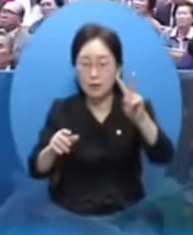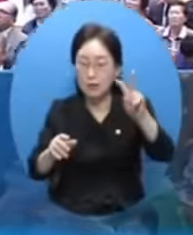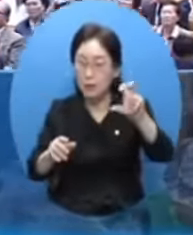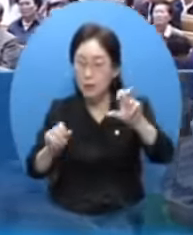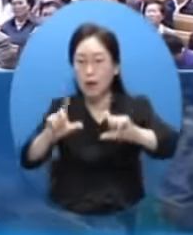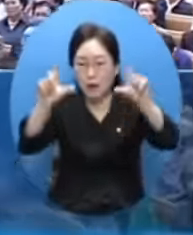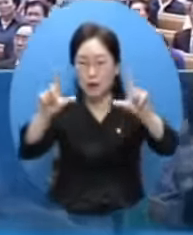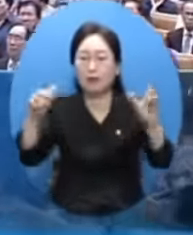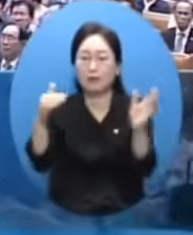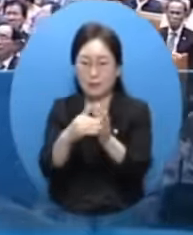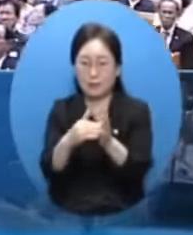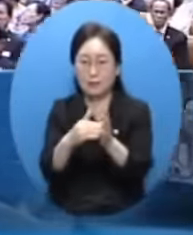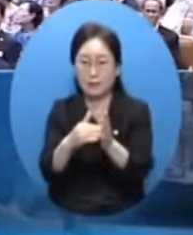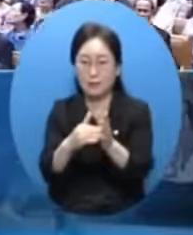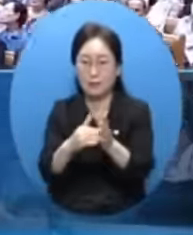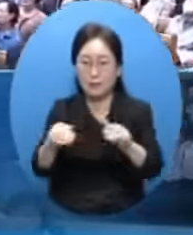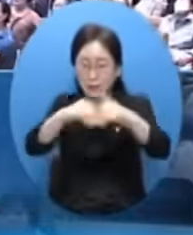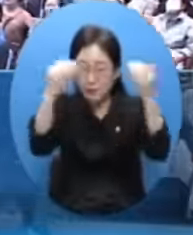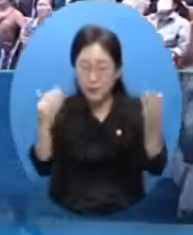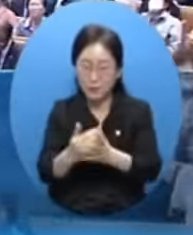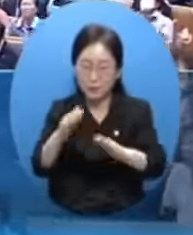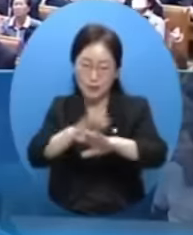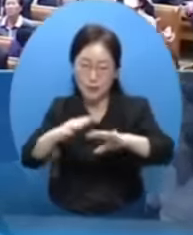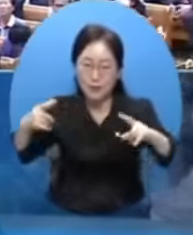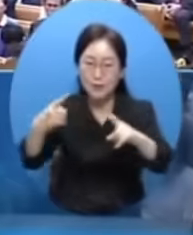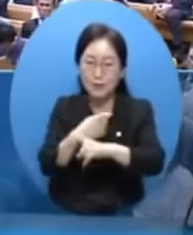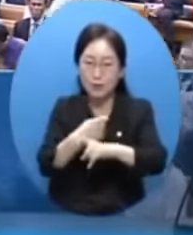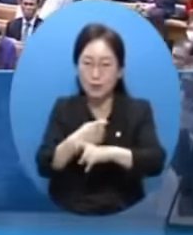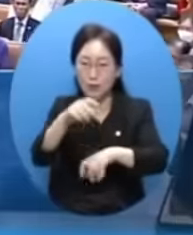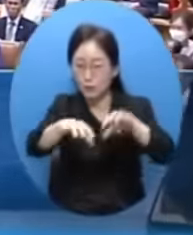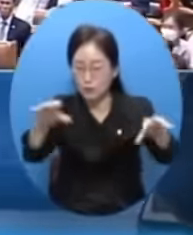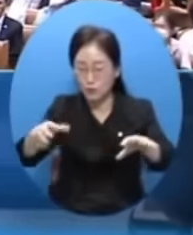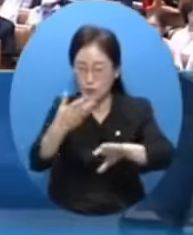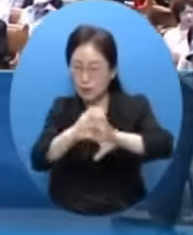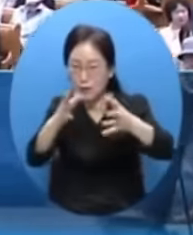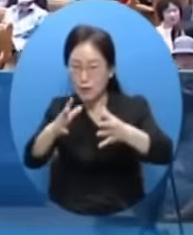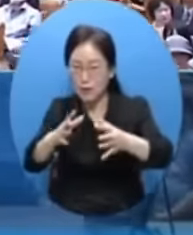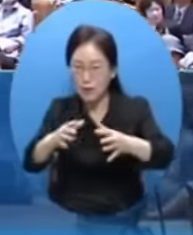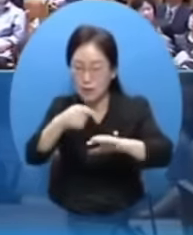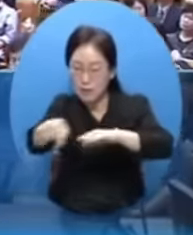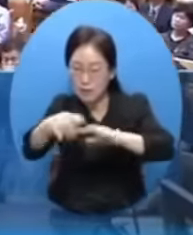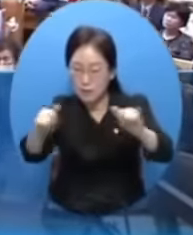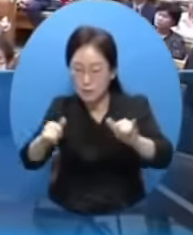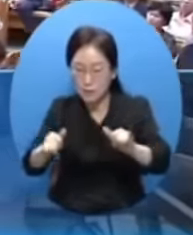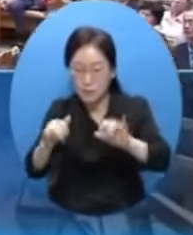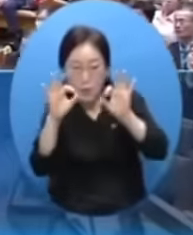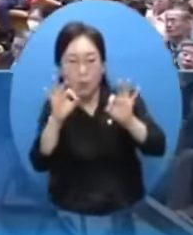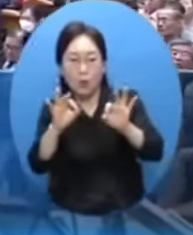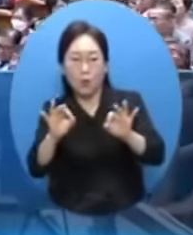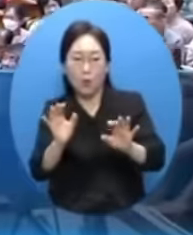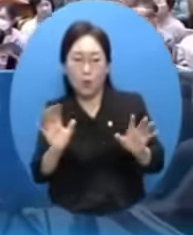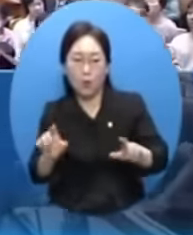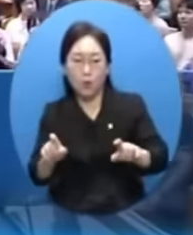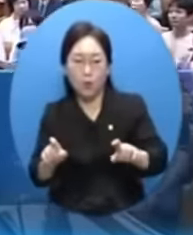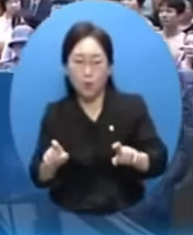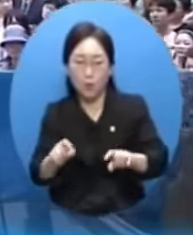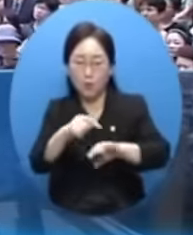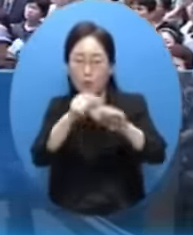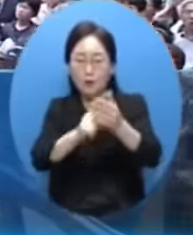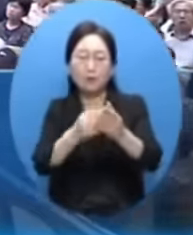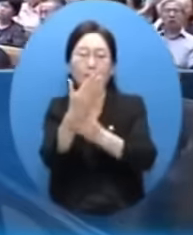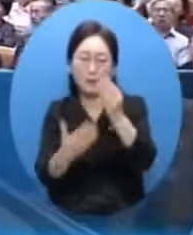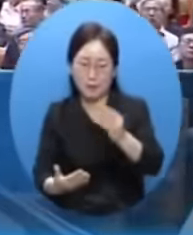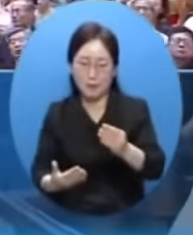끝남에 우리의 모든 대적과 주위에 있는 이방 족속들이 이를 두고 다 두려워하여 크게